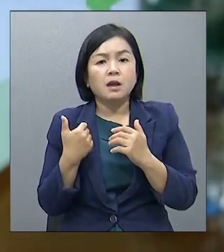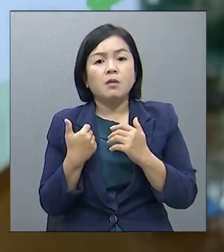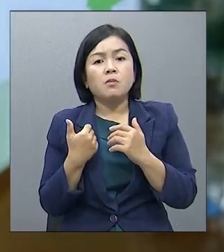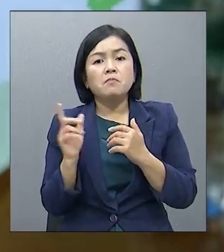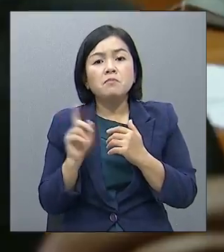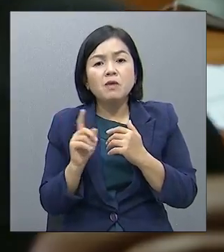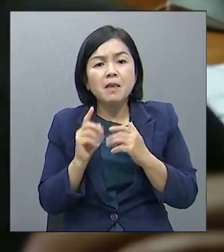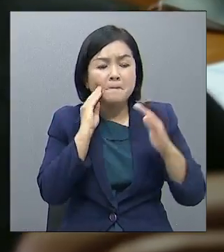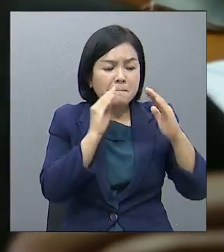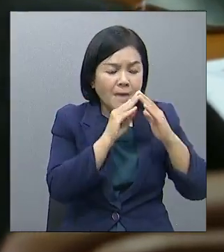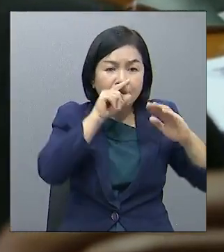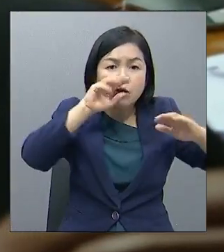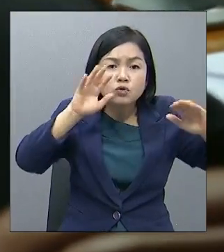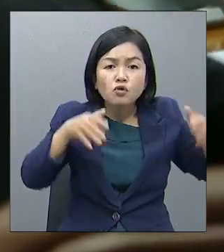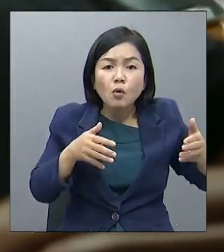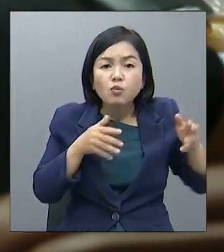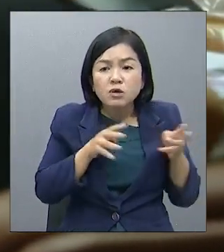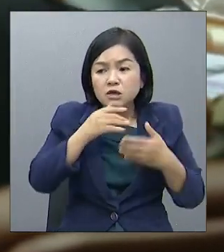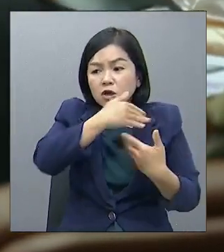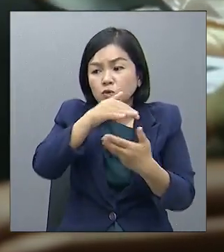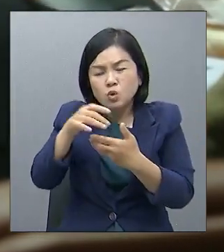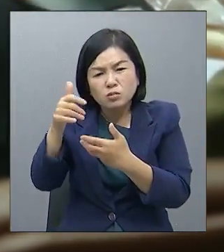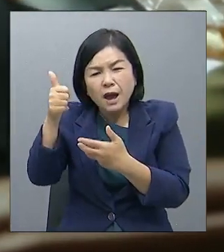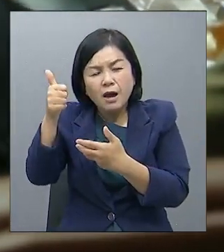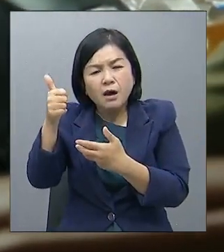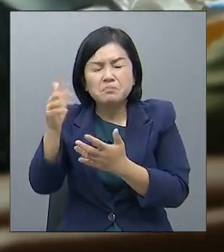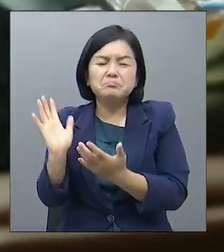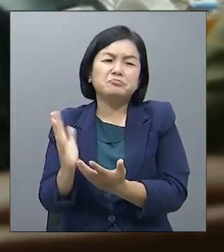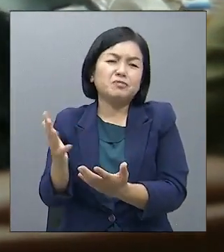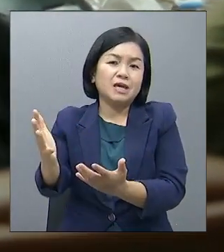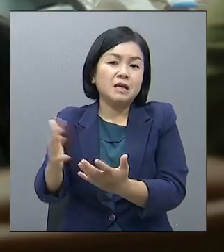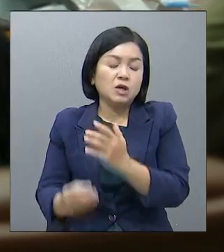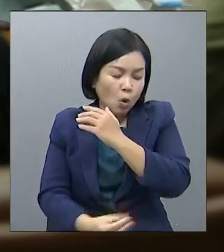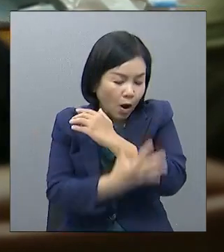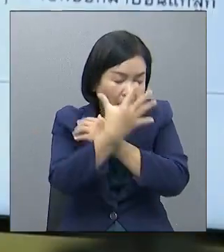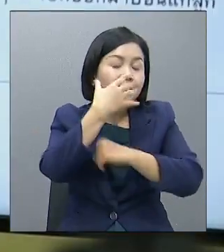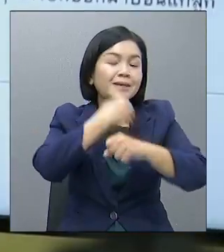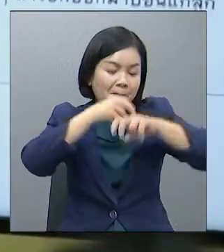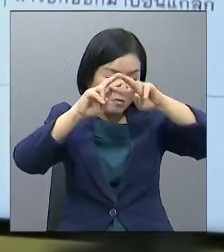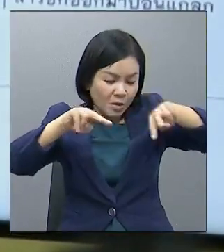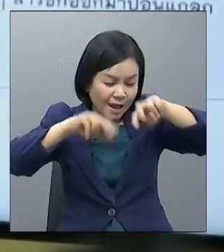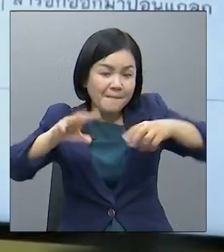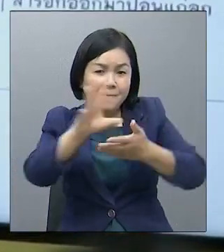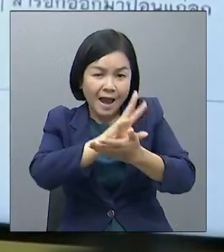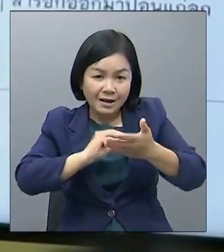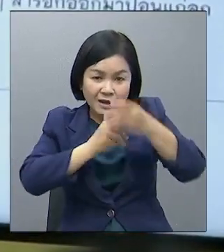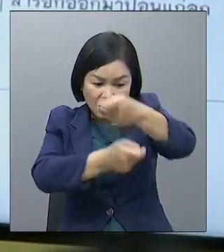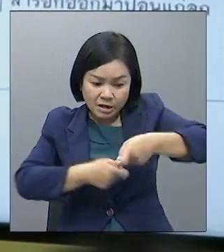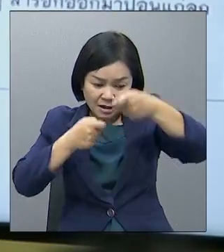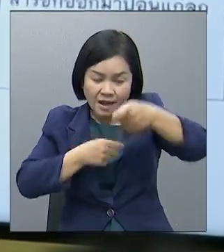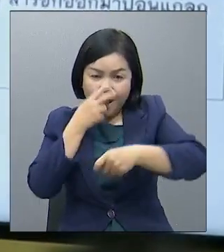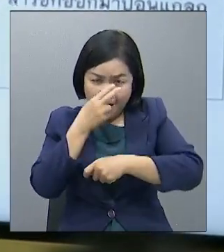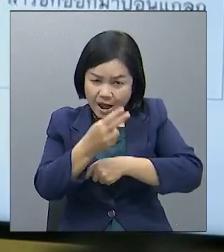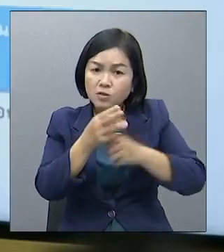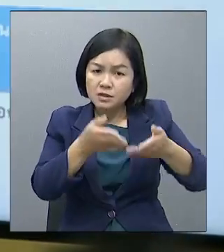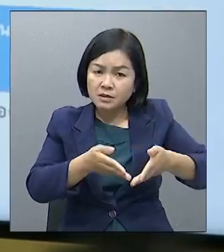นกที่จะทำให้เกิดการส่งออกได้ตรงนี้ก็เลยกลายเป็นโอกาสของโจทย์วิจัยที่มหาวิทยาลัยเกษตรศาสตร์เล็งเห็นความสำคัญว่ามันจ